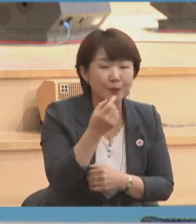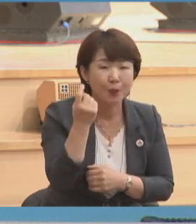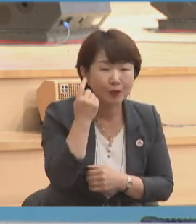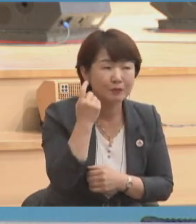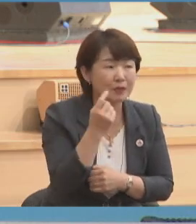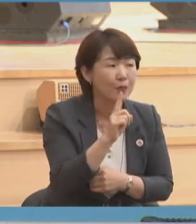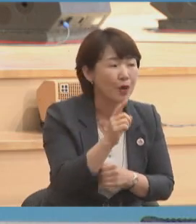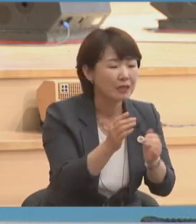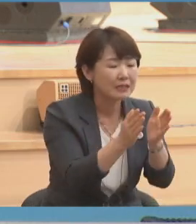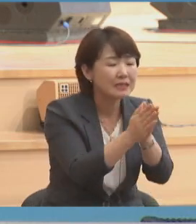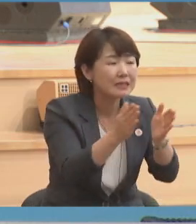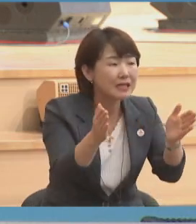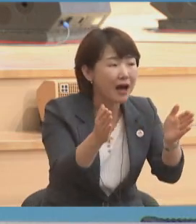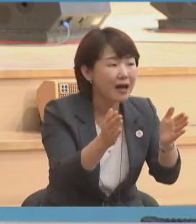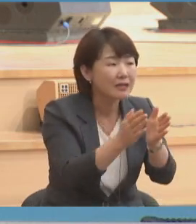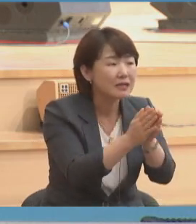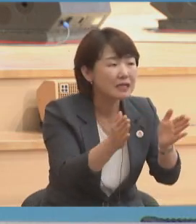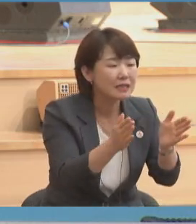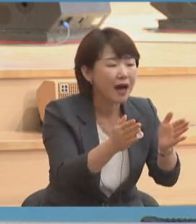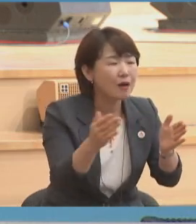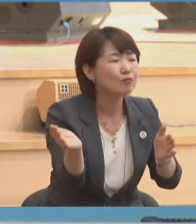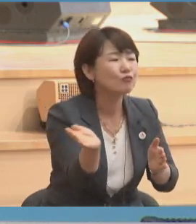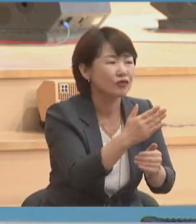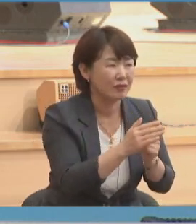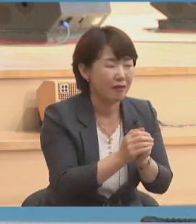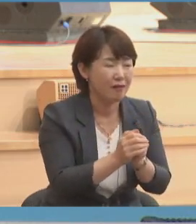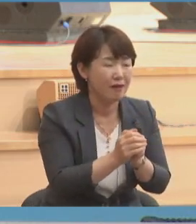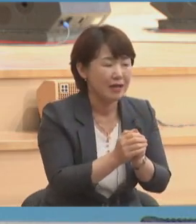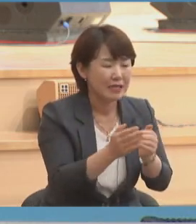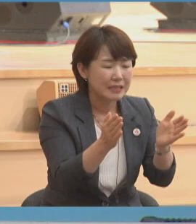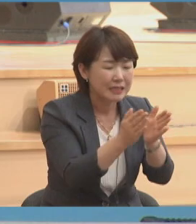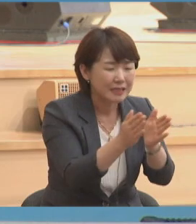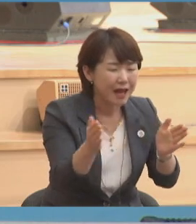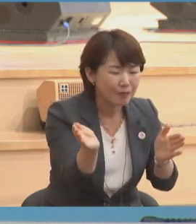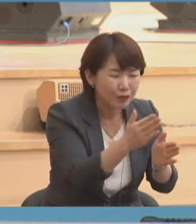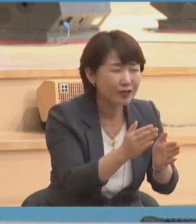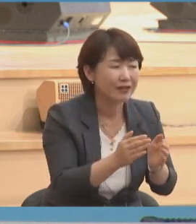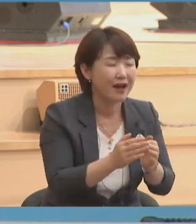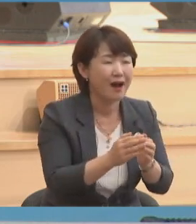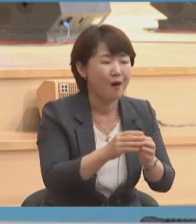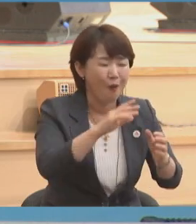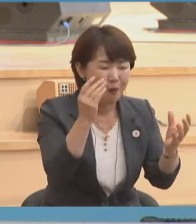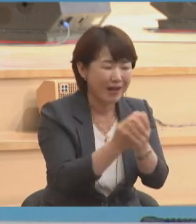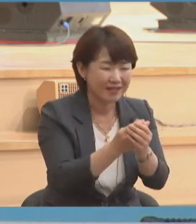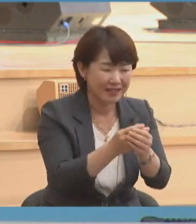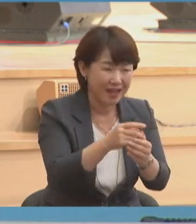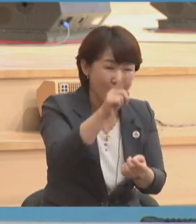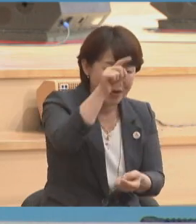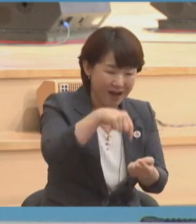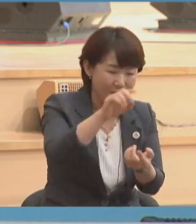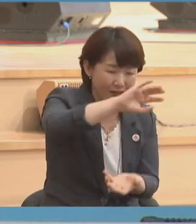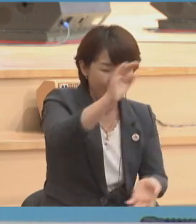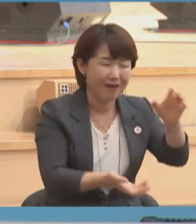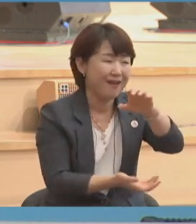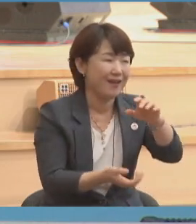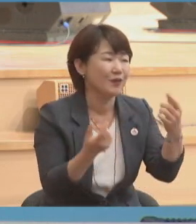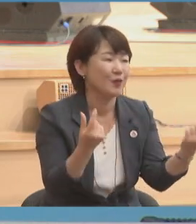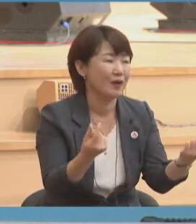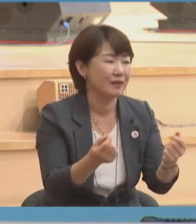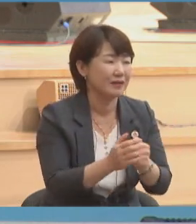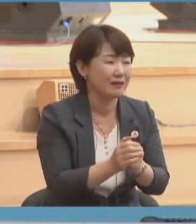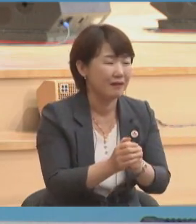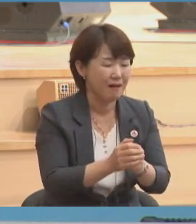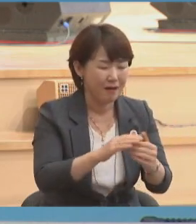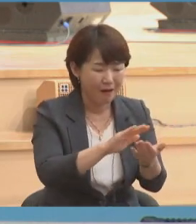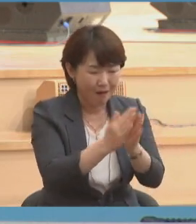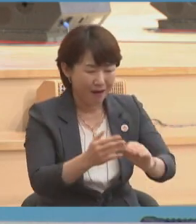시작부터가 레디컬한 거예요. 완전히 아래위를 뒤집어 놓는 거예요. 세상의